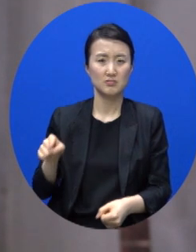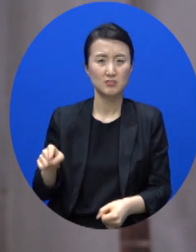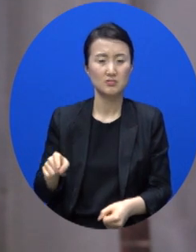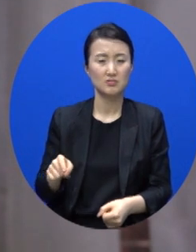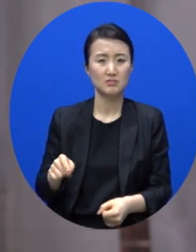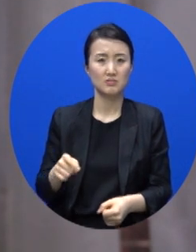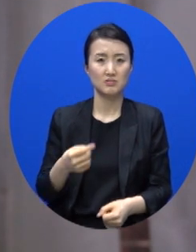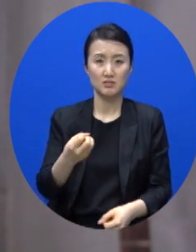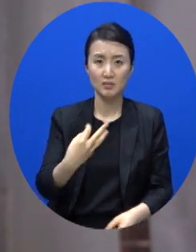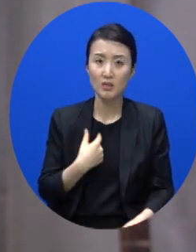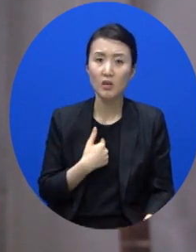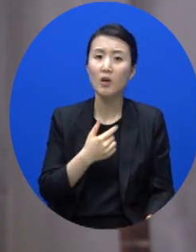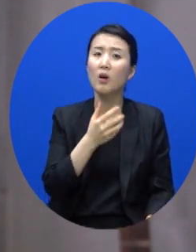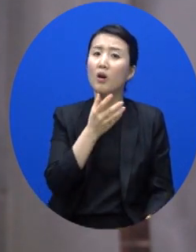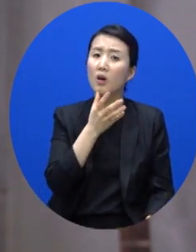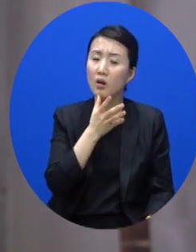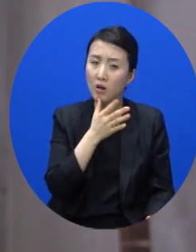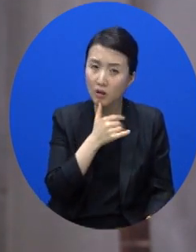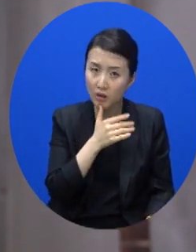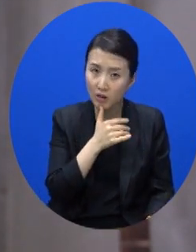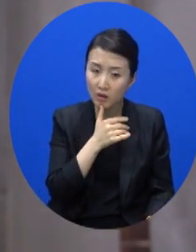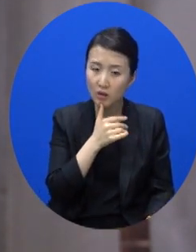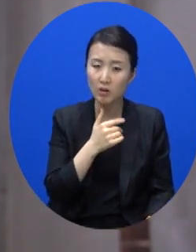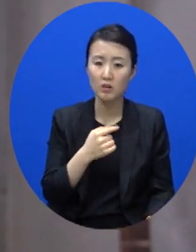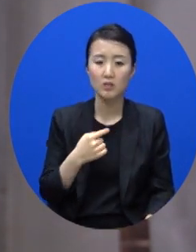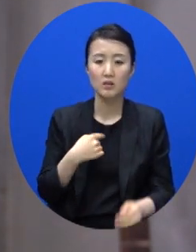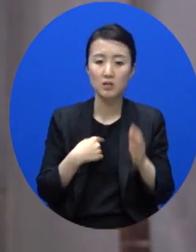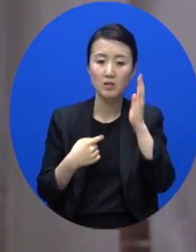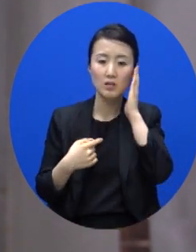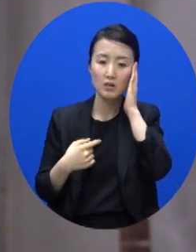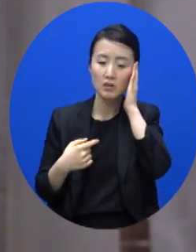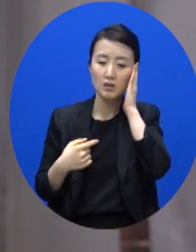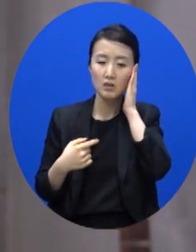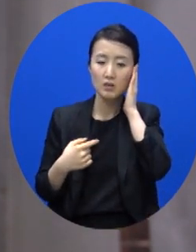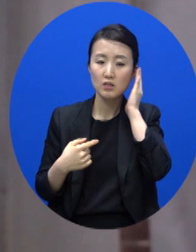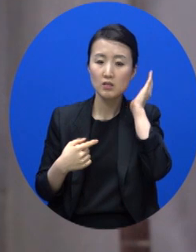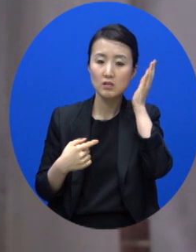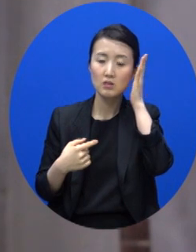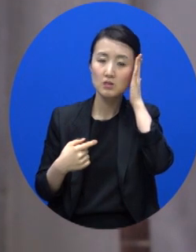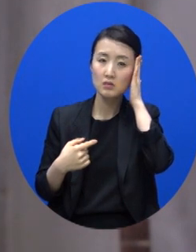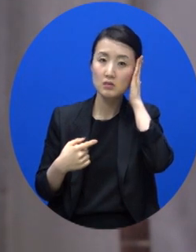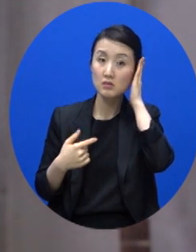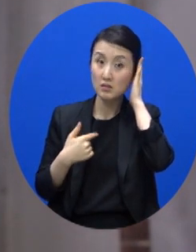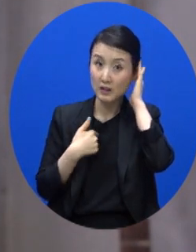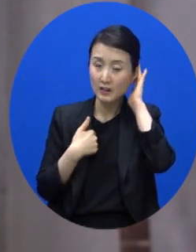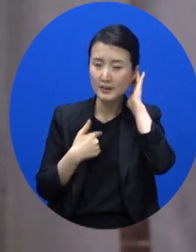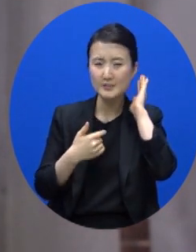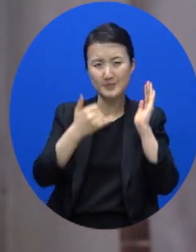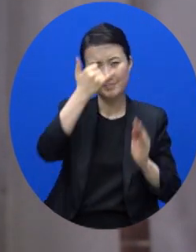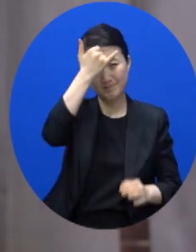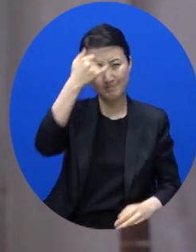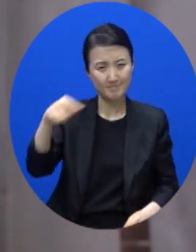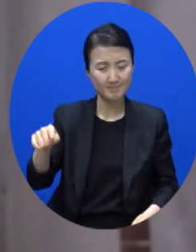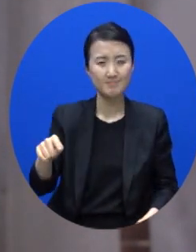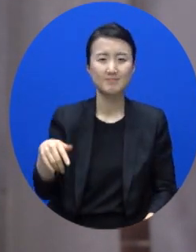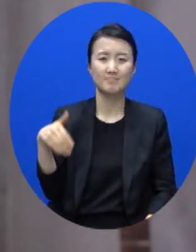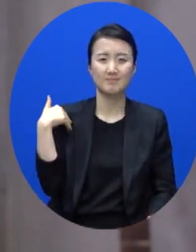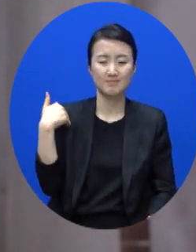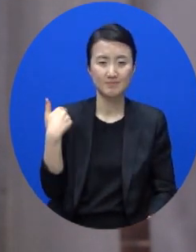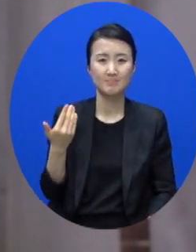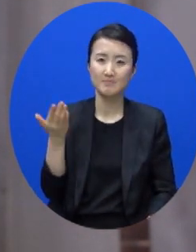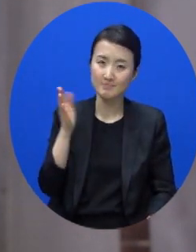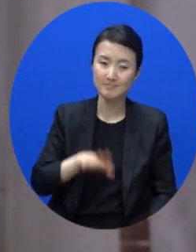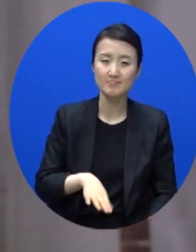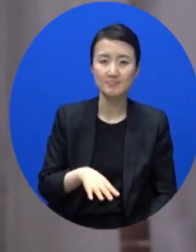하셔서 제가 무례하게 그 선생님께 대금 한